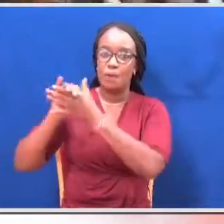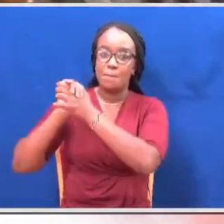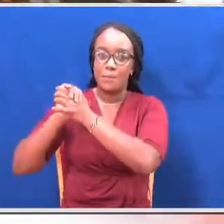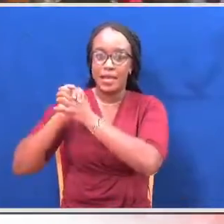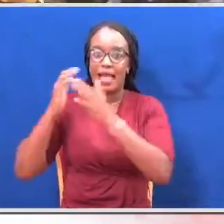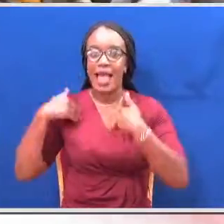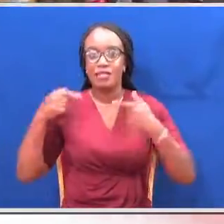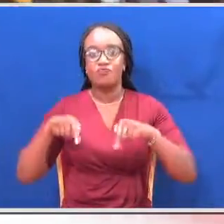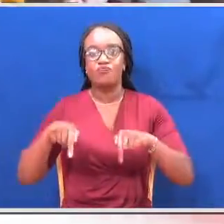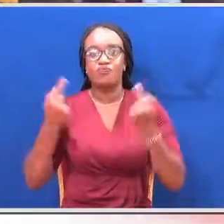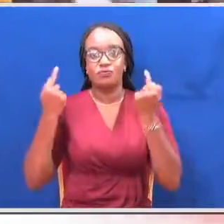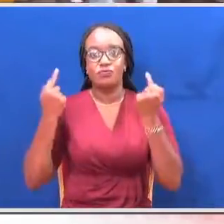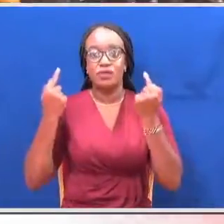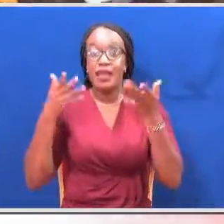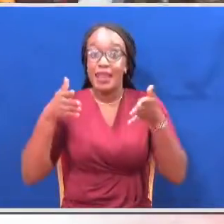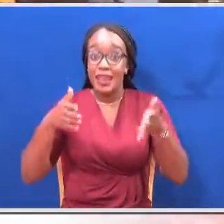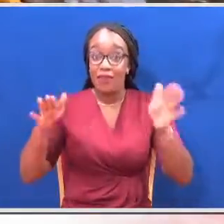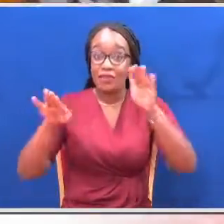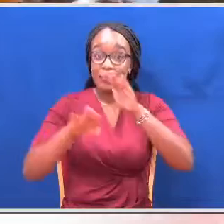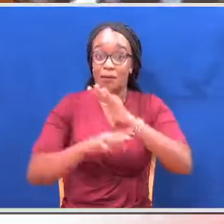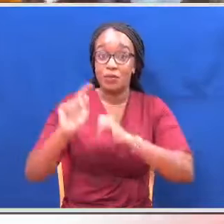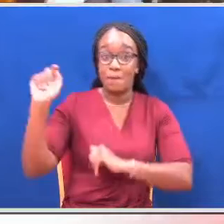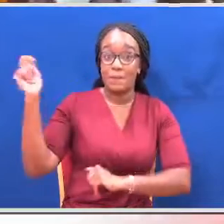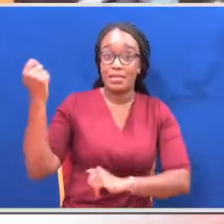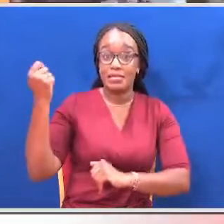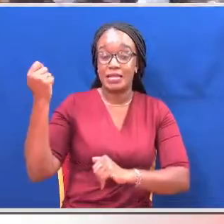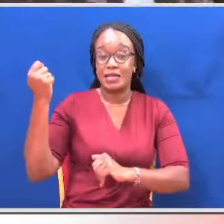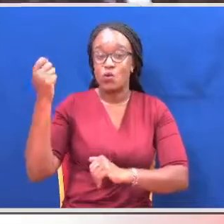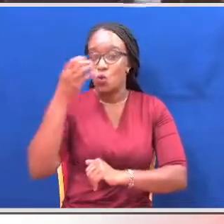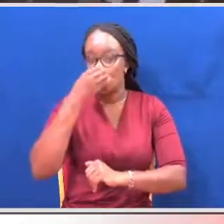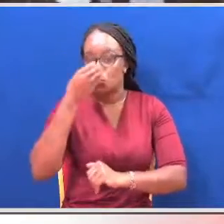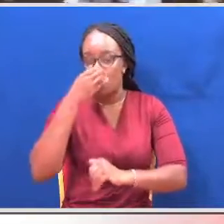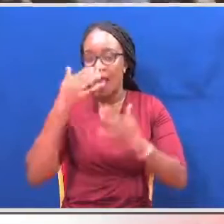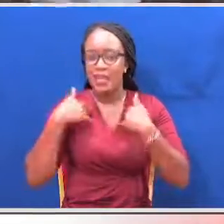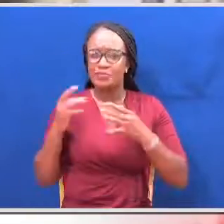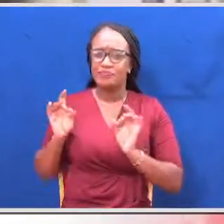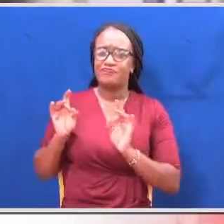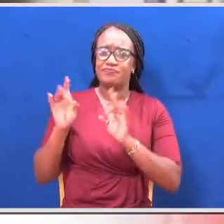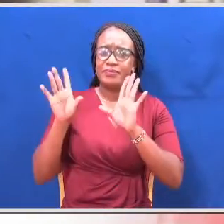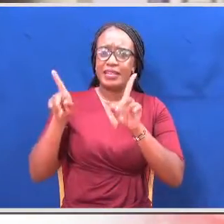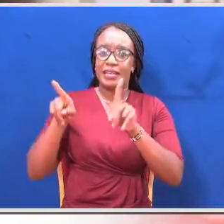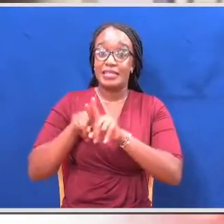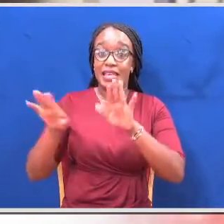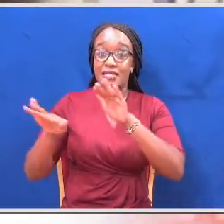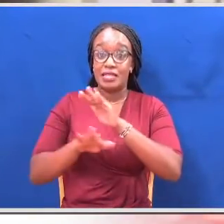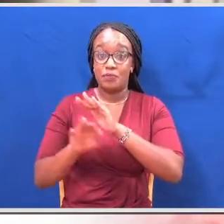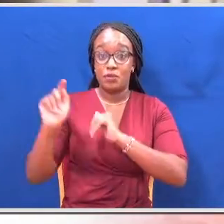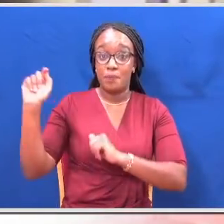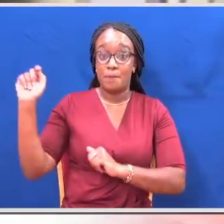though unofficial, the deputy president has been fired, at least as the Jubilee deputy party leader. Ni mambo